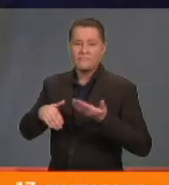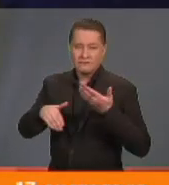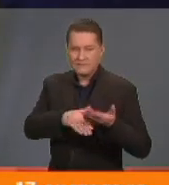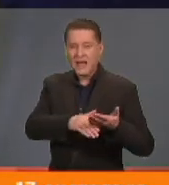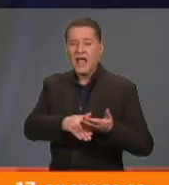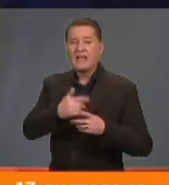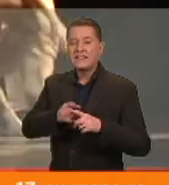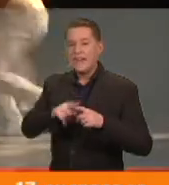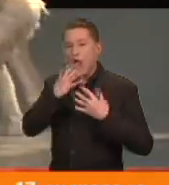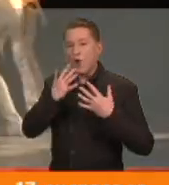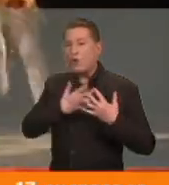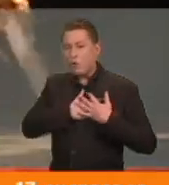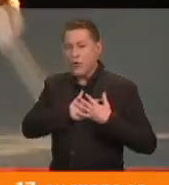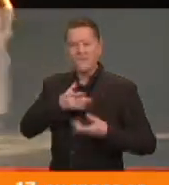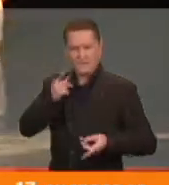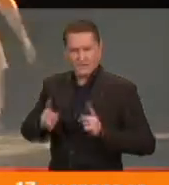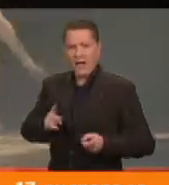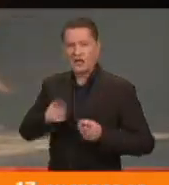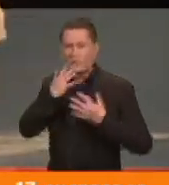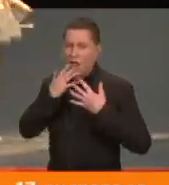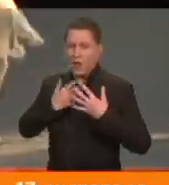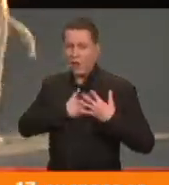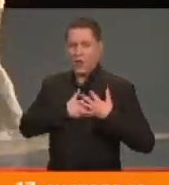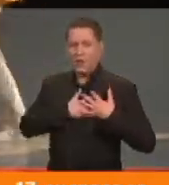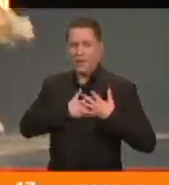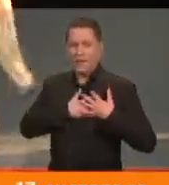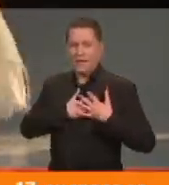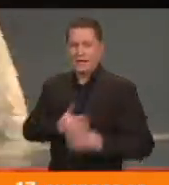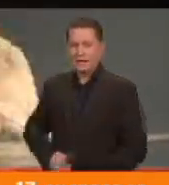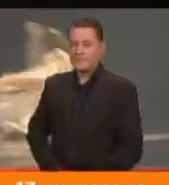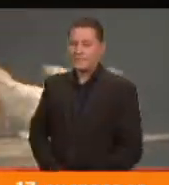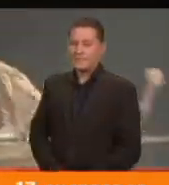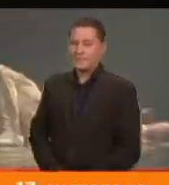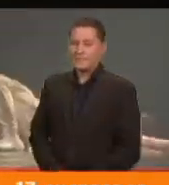справжня любов. Анна Айзенберг, Володимир Тихомир. Програма «Вікна» СТБ.